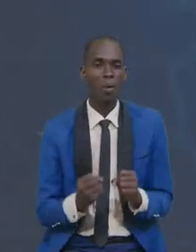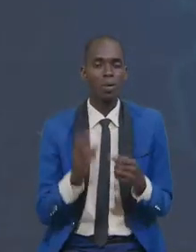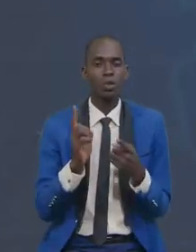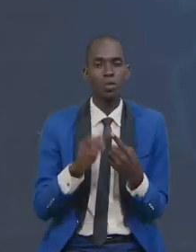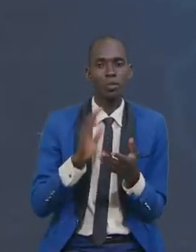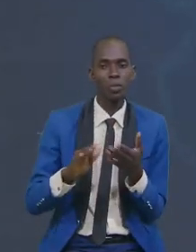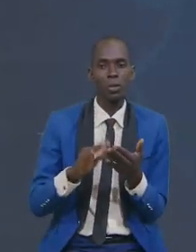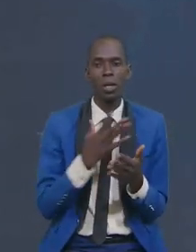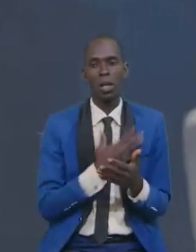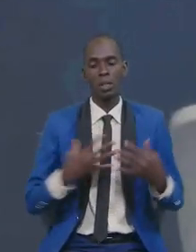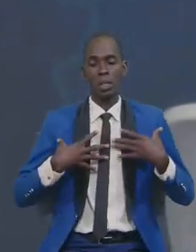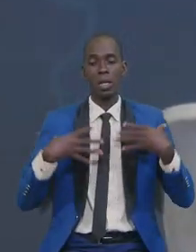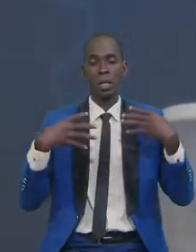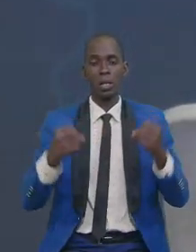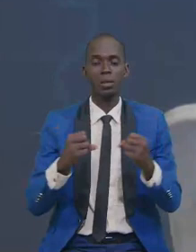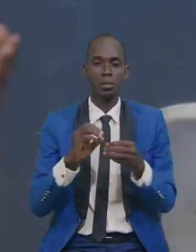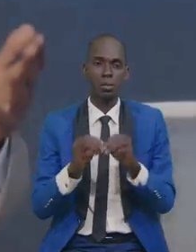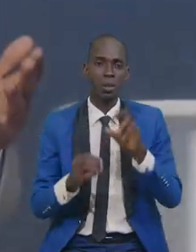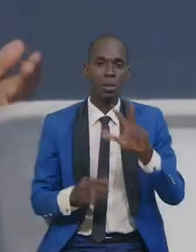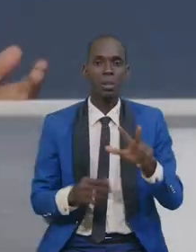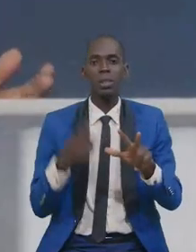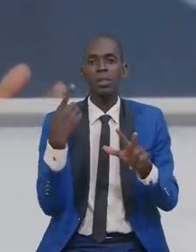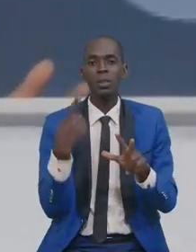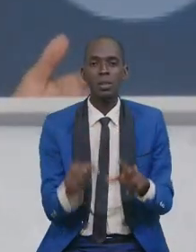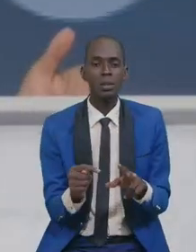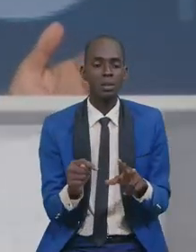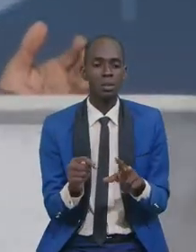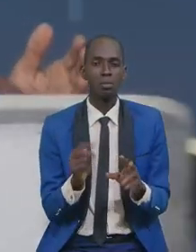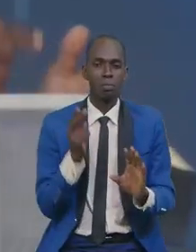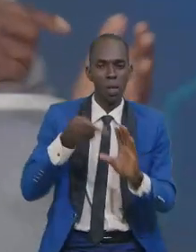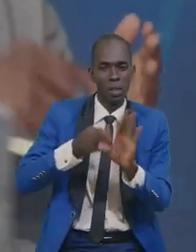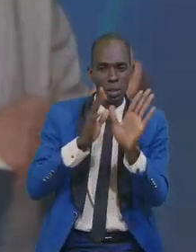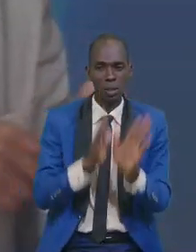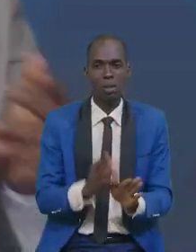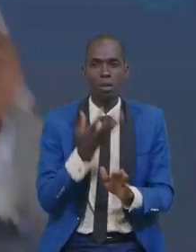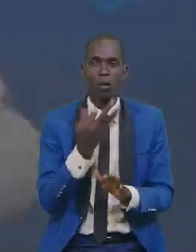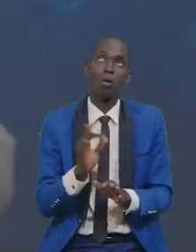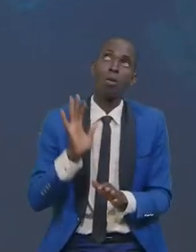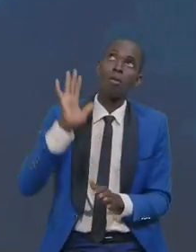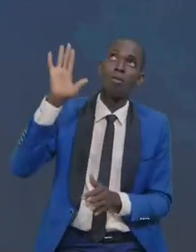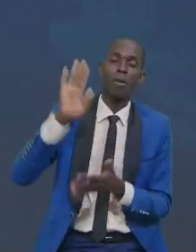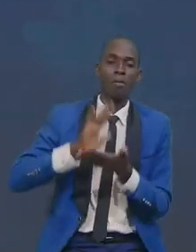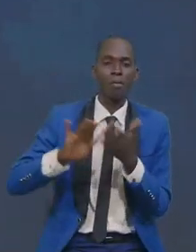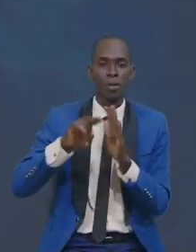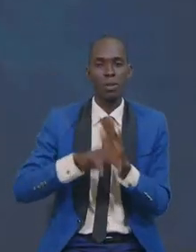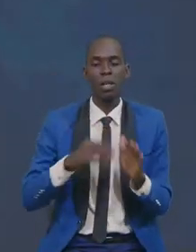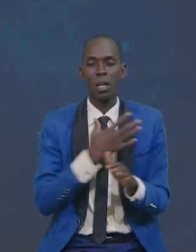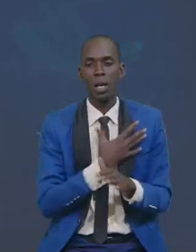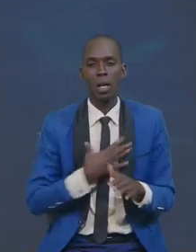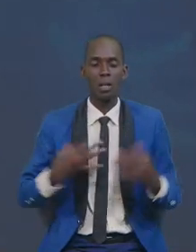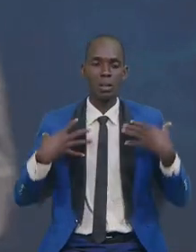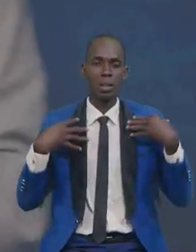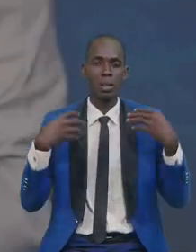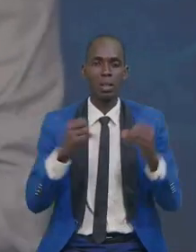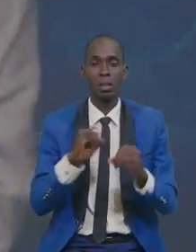la puissance pour pardonner et guérir. Et troisièmement, les participants à son pardon et à sa